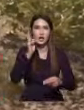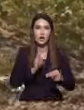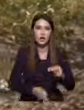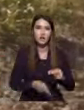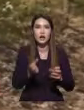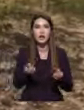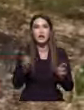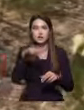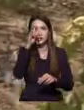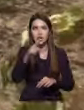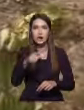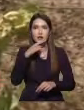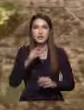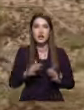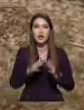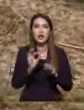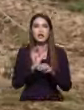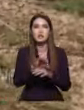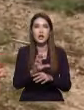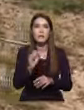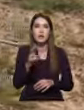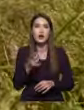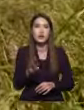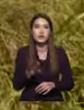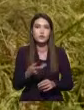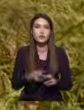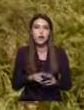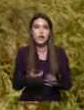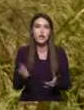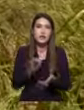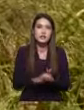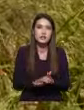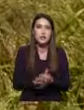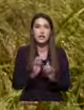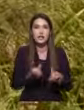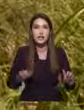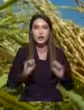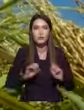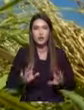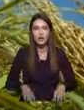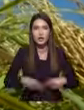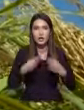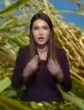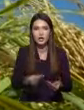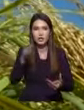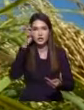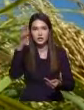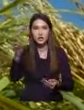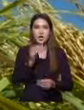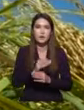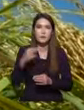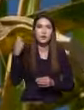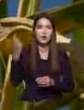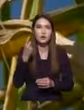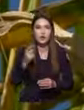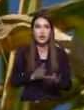аяқтауға, ал Қазақстан ғарыш сапар акционерлік қоғамына дақылдарда тану спектрін кеңейтуге мүмкіндік береді. Елімізде біраз шаруа